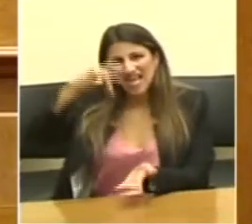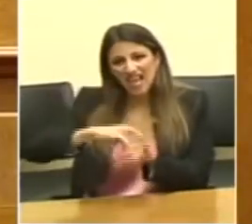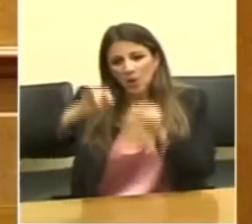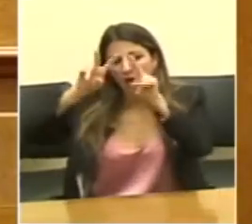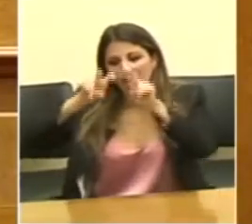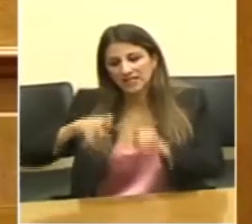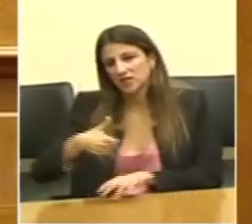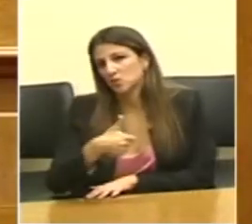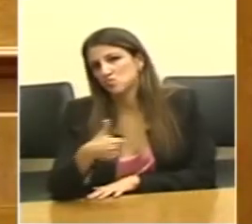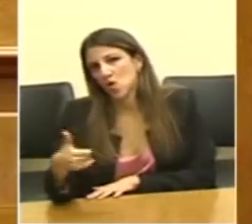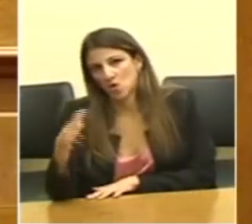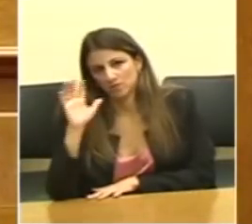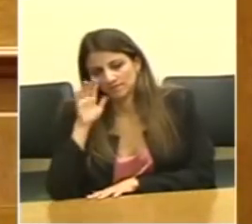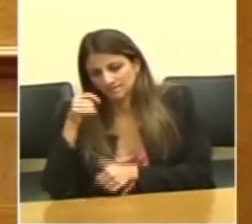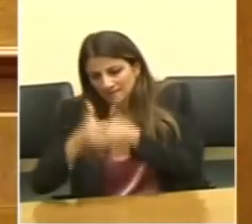εξεταστικό κέντρο.